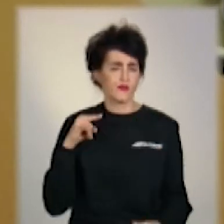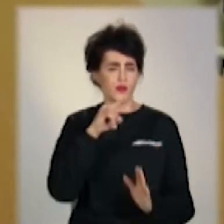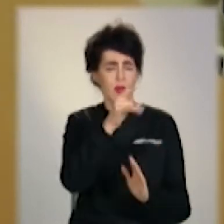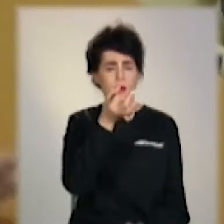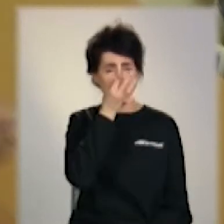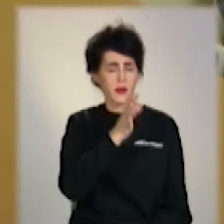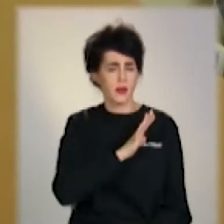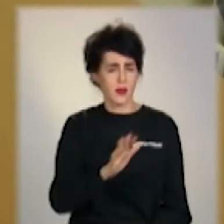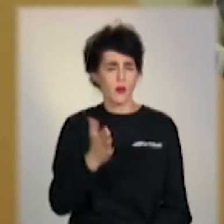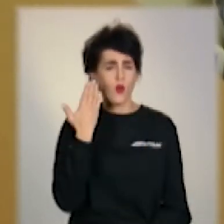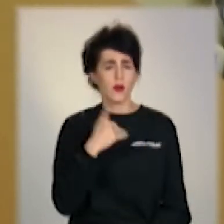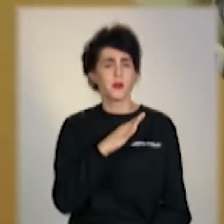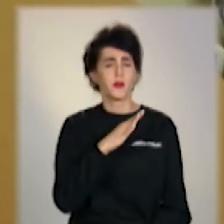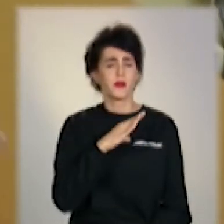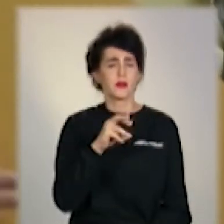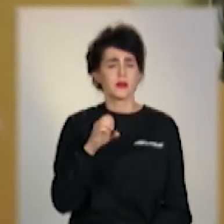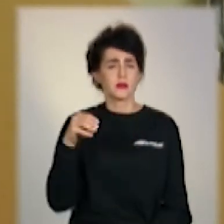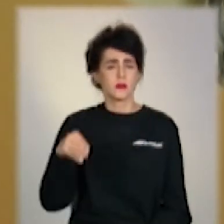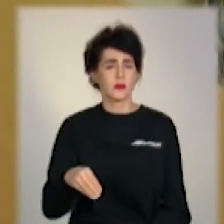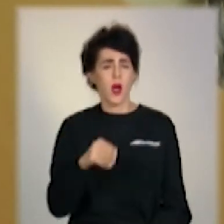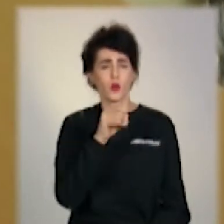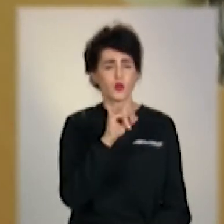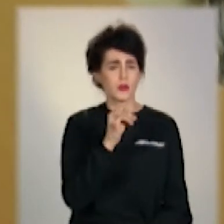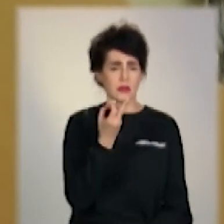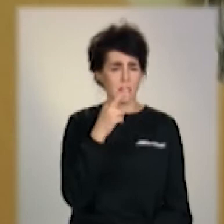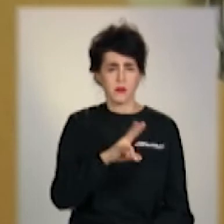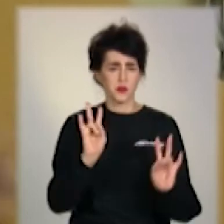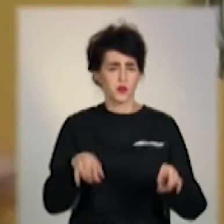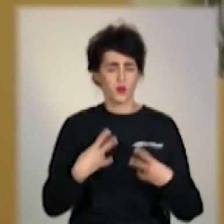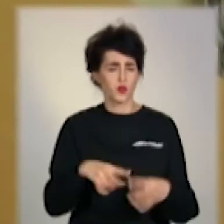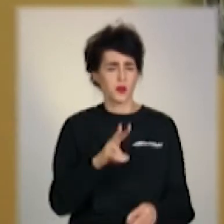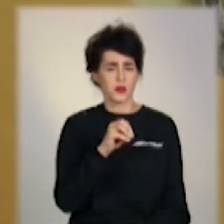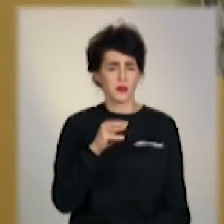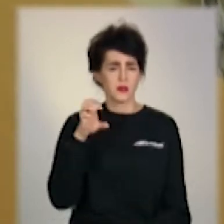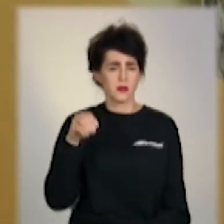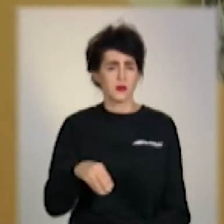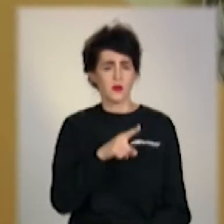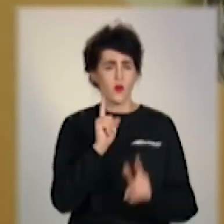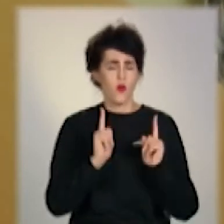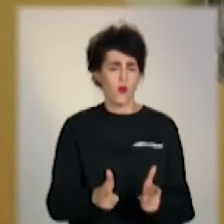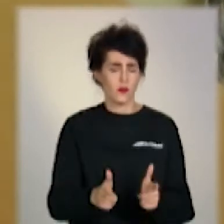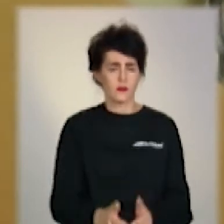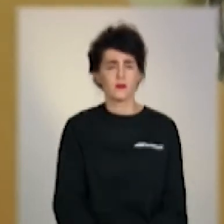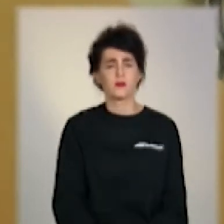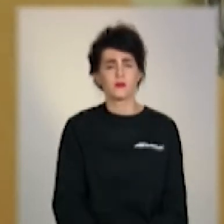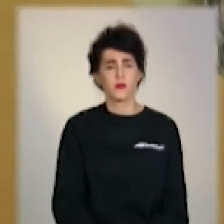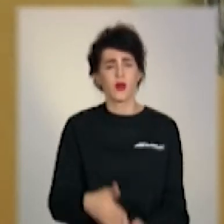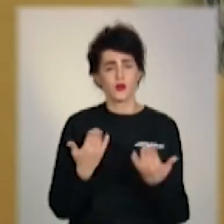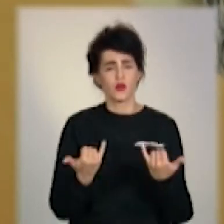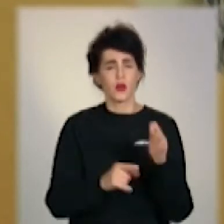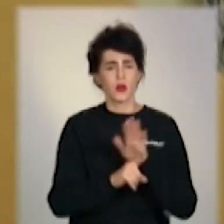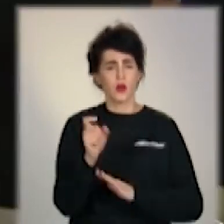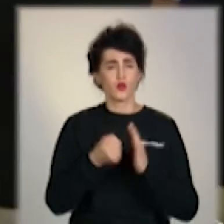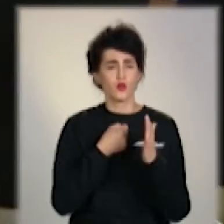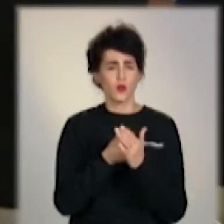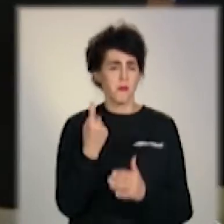коли потрібно от ці тести здавати. А в Турції нічого не треба здавати. Ми прилітаємо абсолютно. Зараз вже треба. Треба вже, так? Так, але це до 1